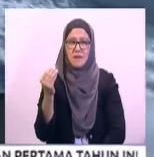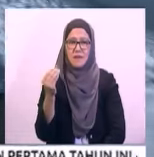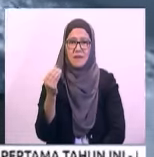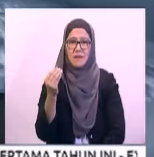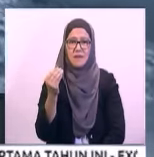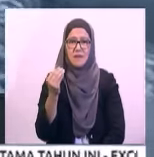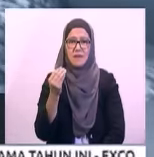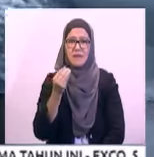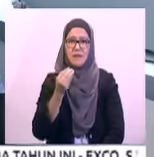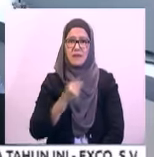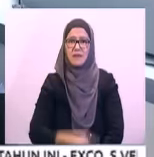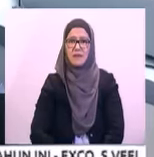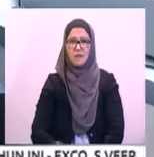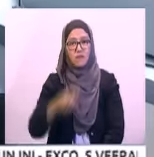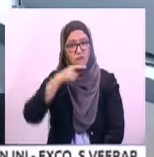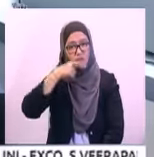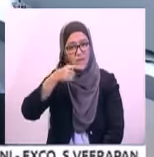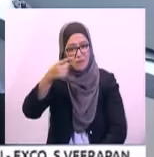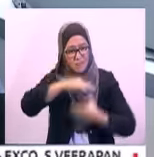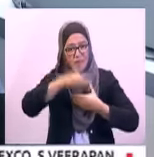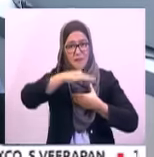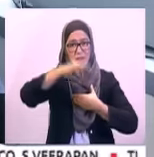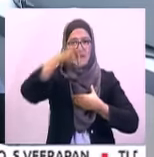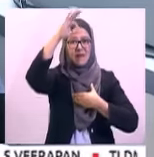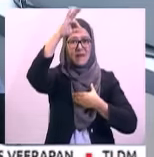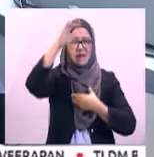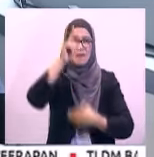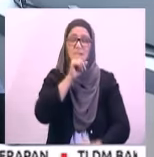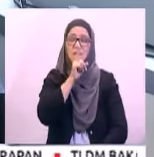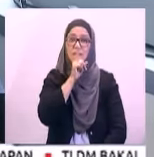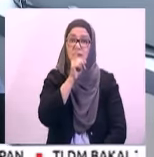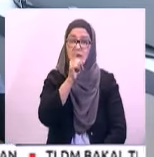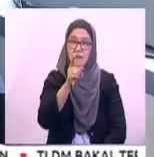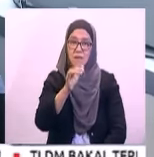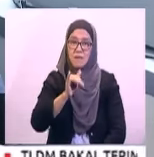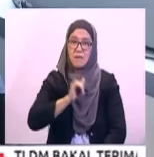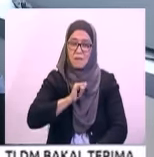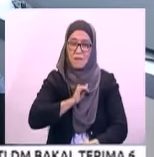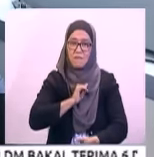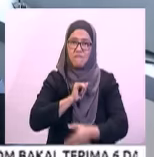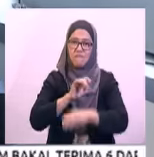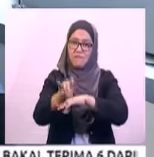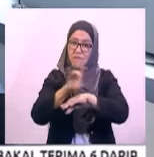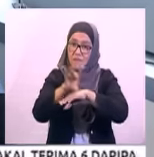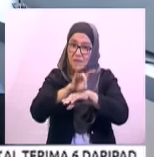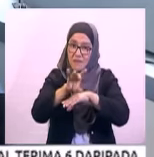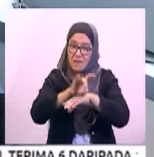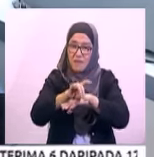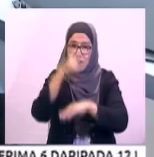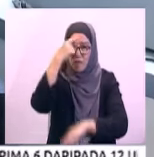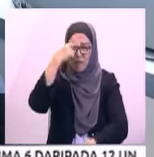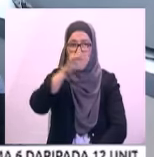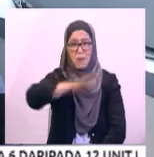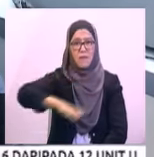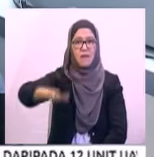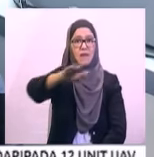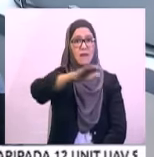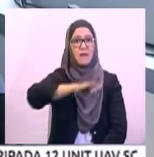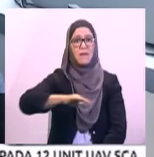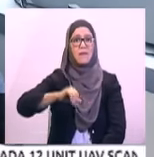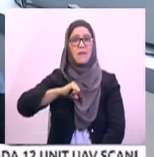Dan kata-kata semangat sentiasa saya bagi supaya saya punya anggota